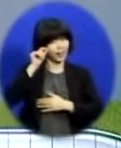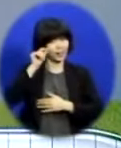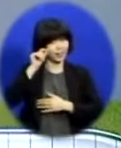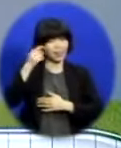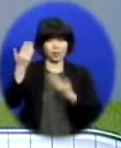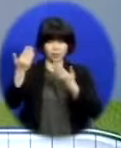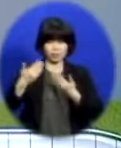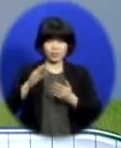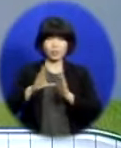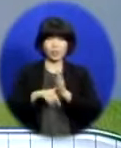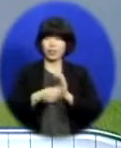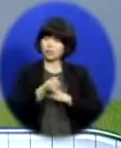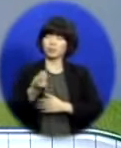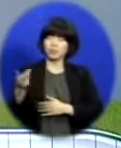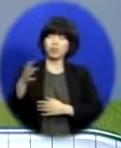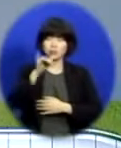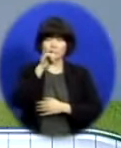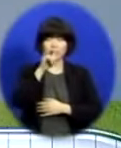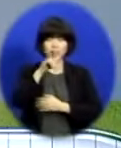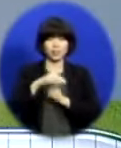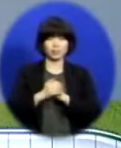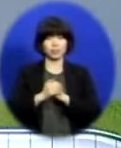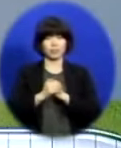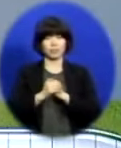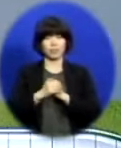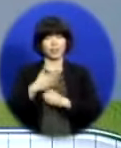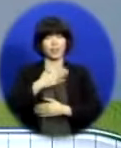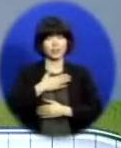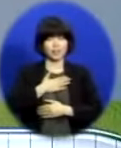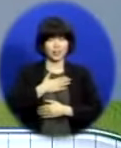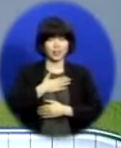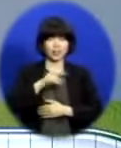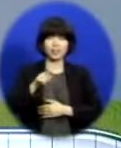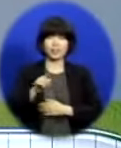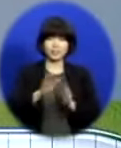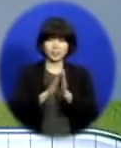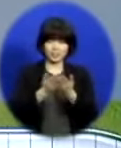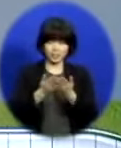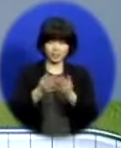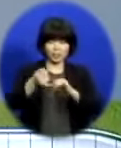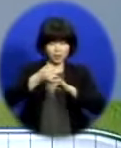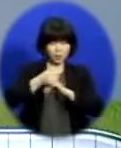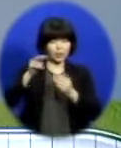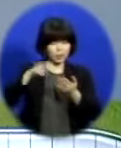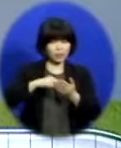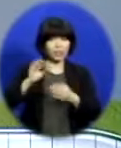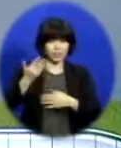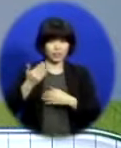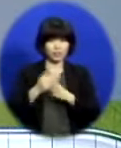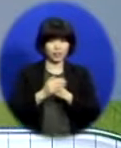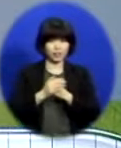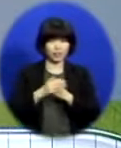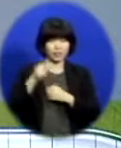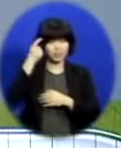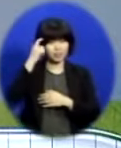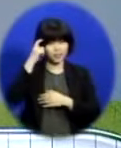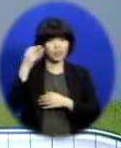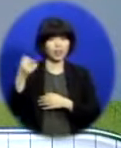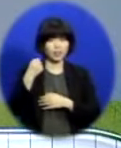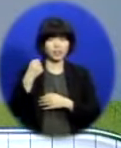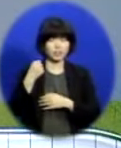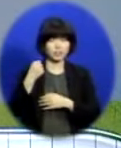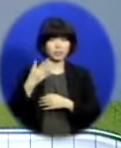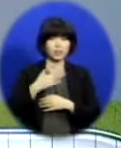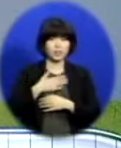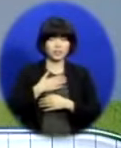있다는 겁니다 제가 그 책을 한번 꼭 읽어 봐야 되겠다 그런 생각을 하고